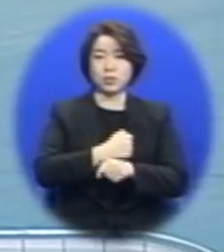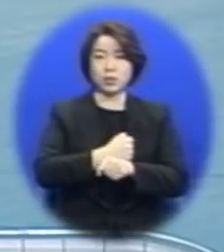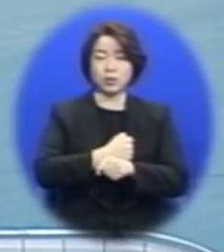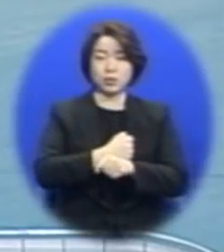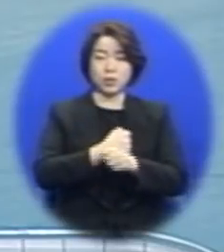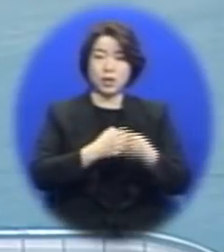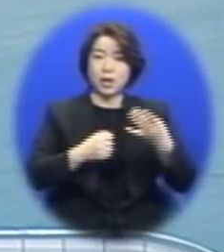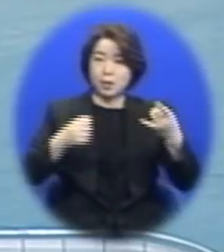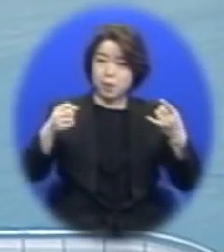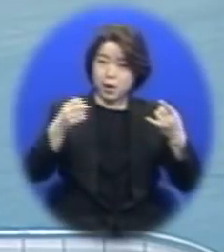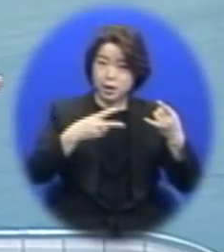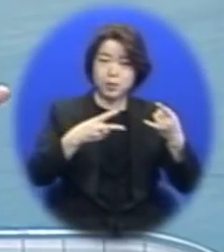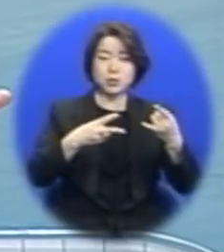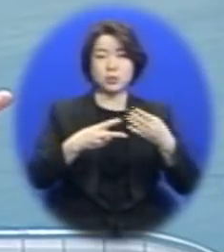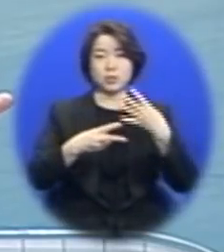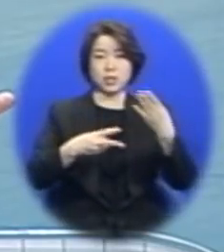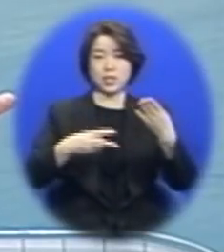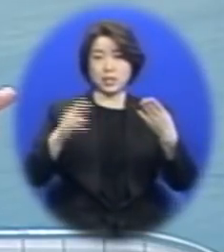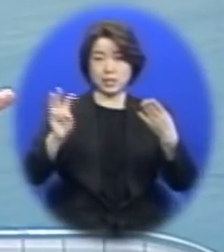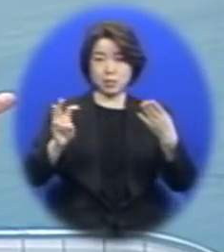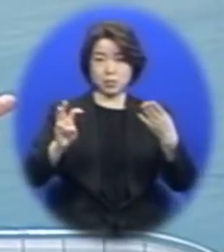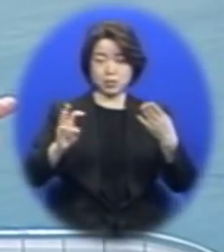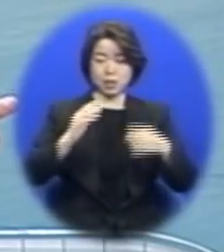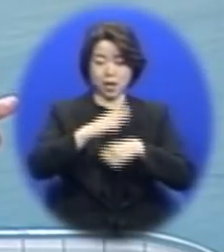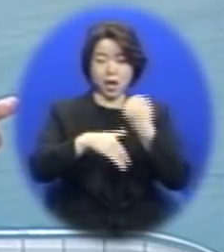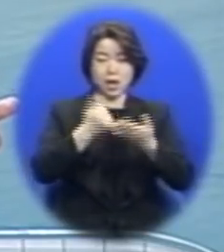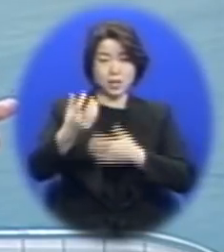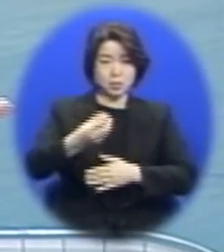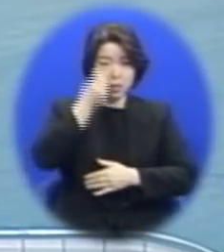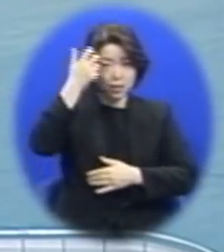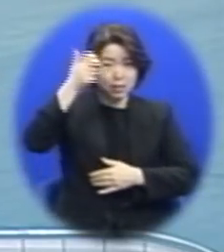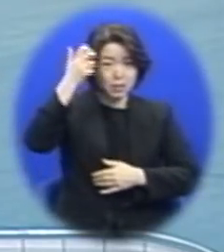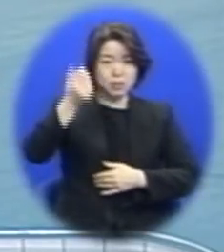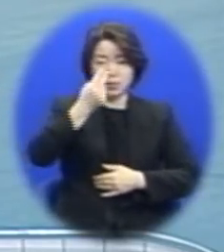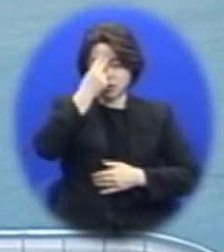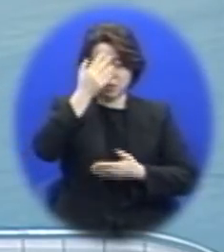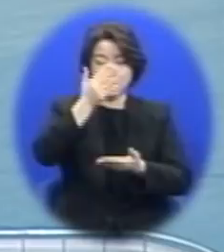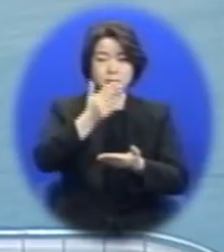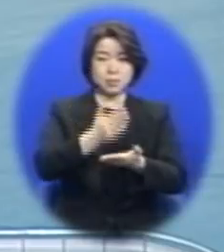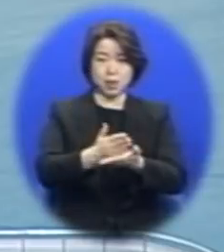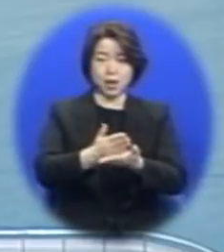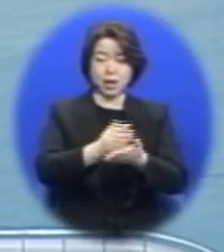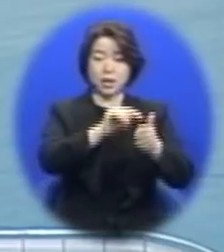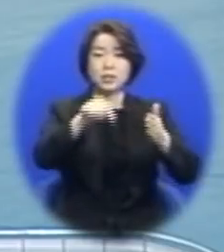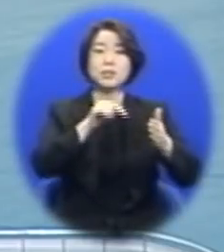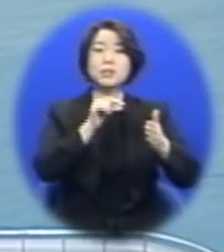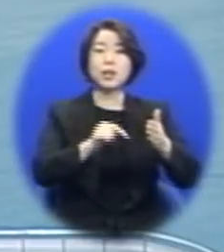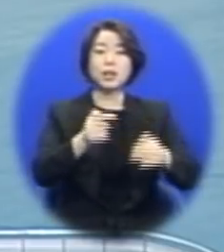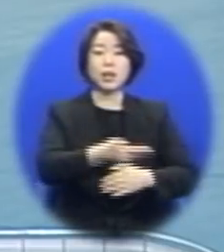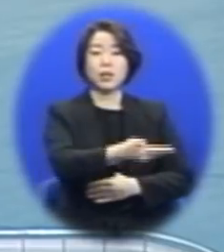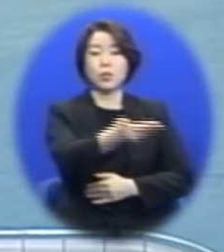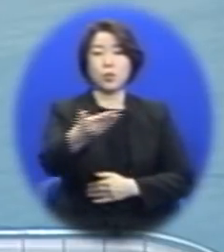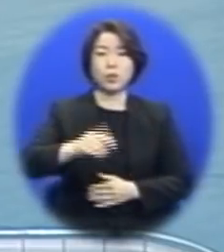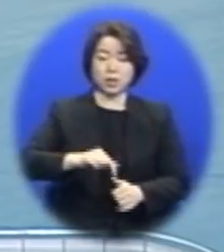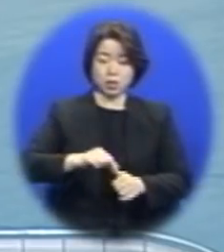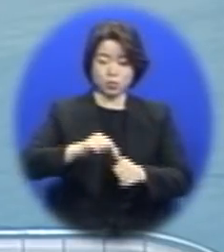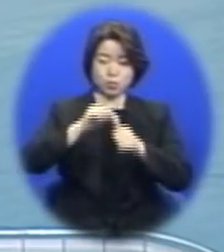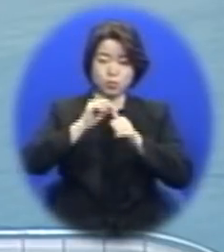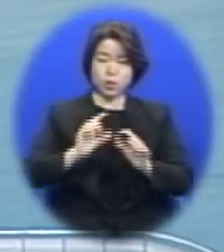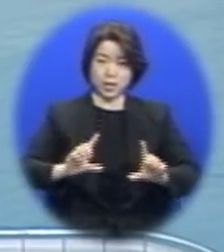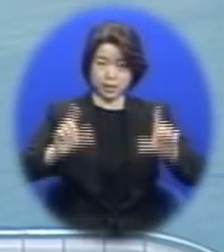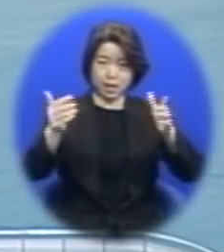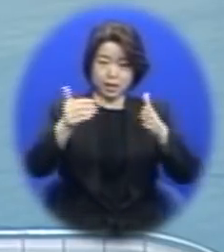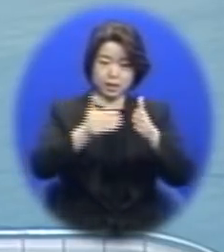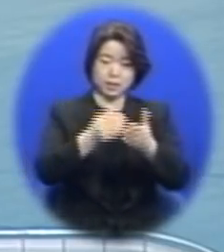30절에 하나님의 성령을 근심하게 하지 말라. 그 안에서 너희가 구원의 날까지 인치심을